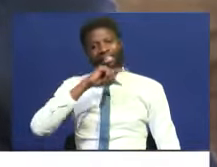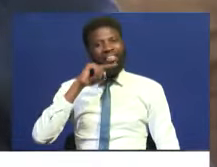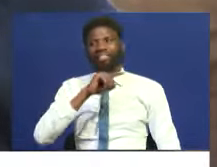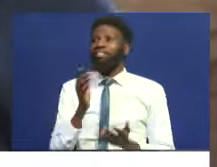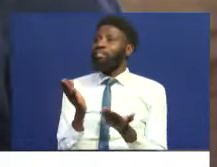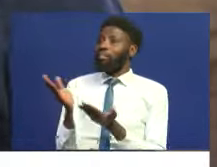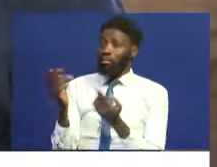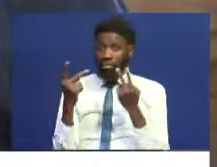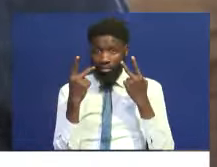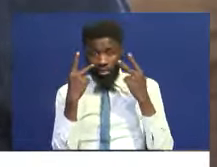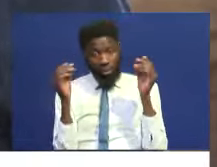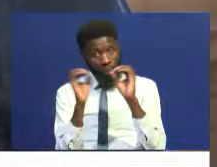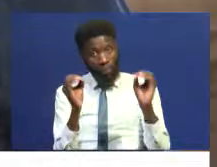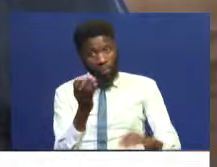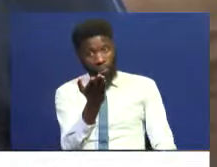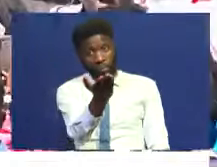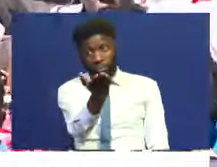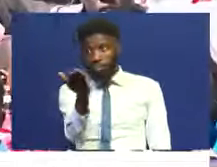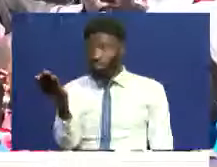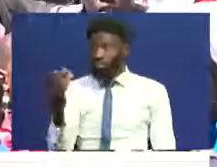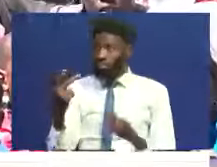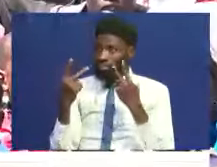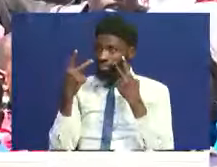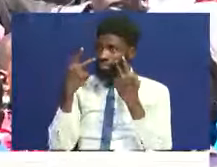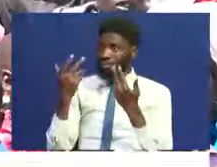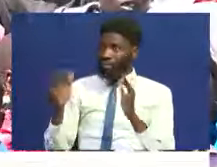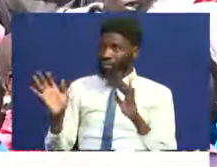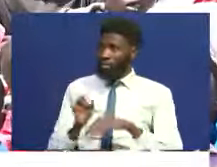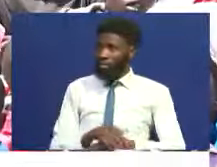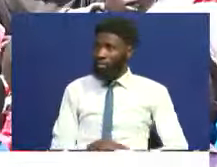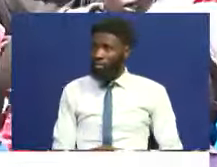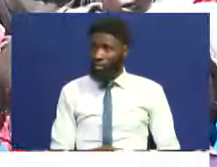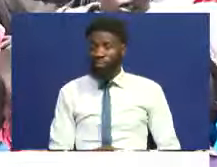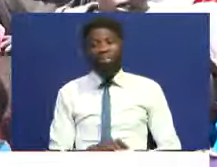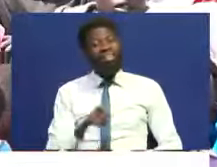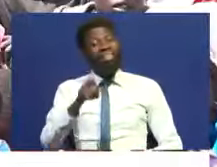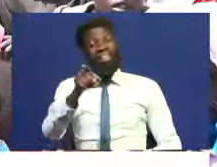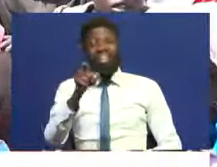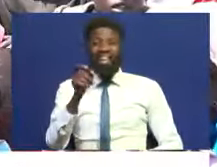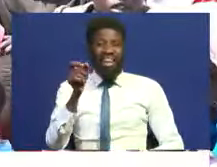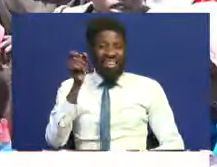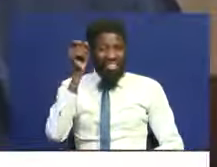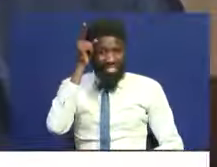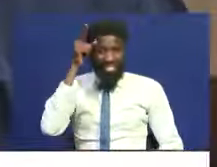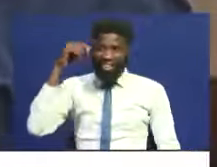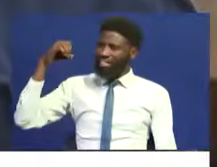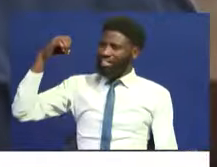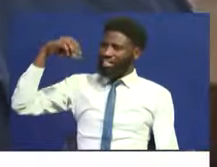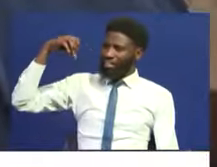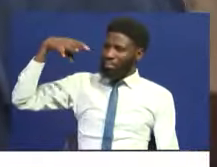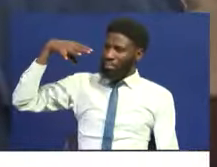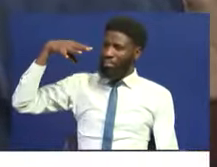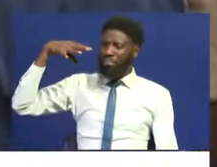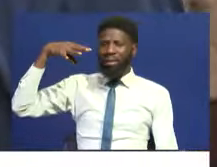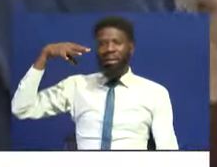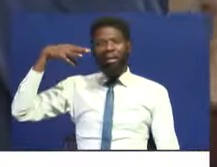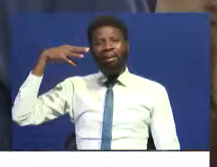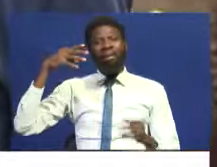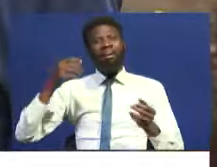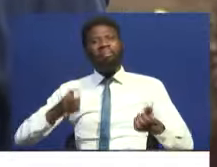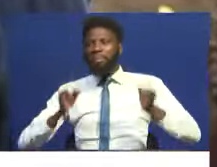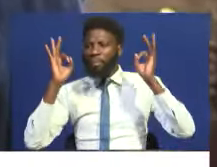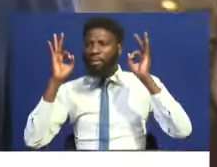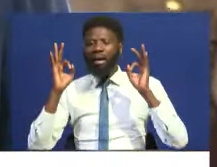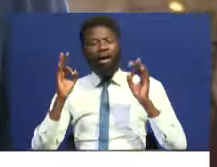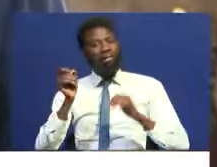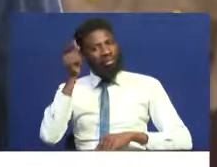Ama hamkuwaona? Mliwaona? Hawajui kukosa stima ni kitu gani. Hawajui